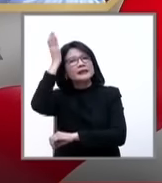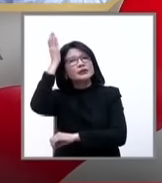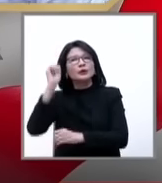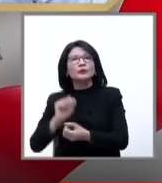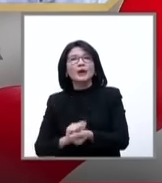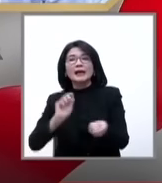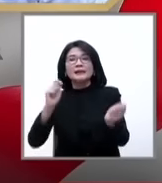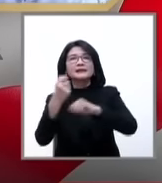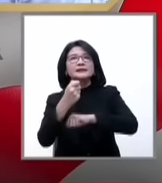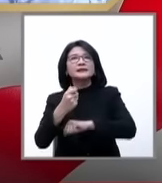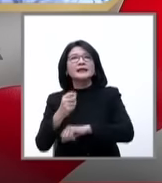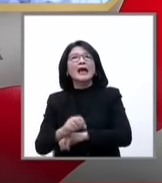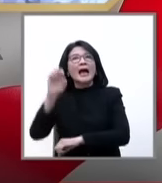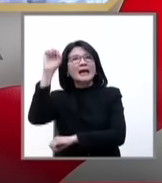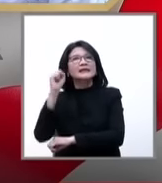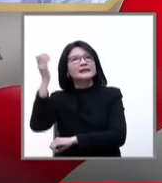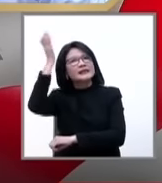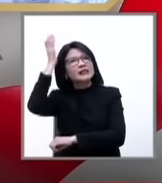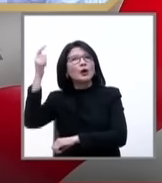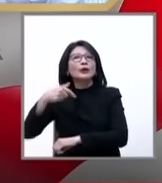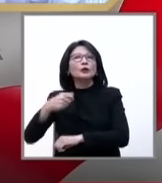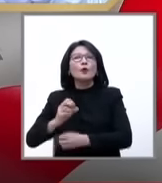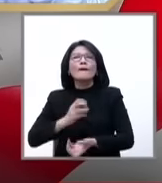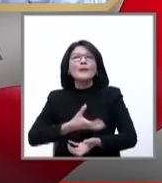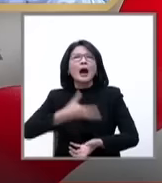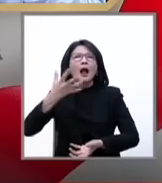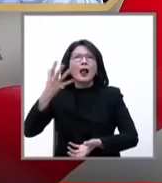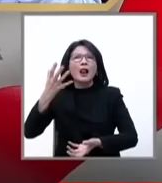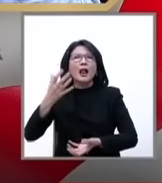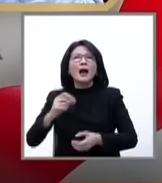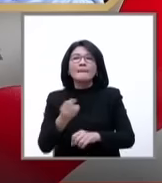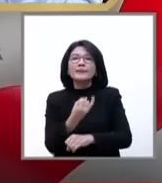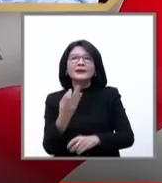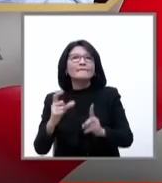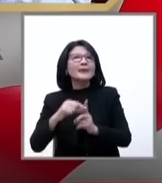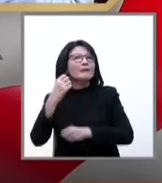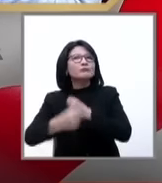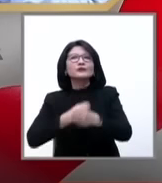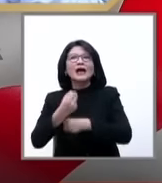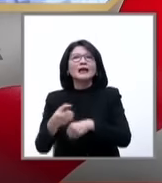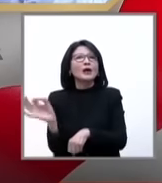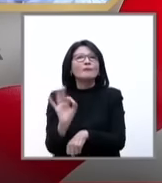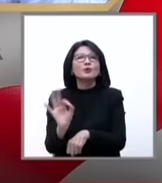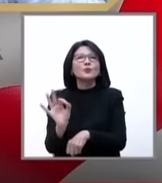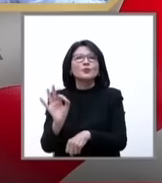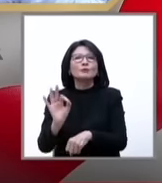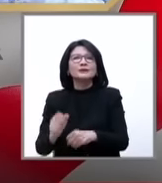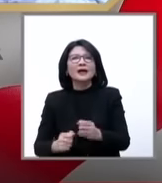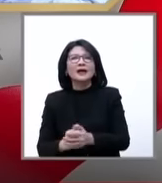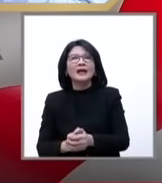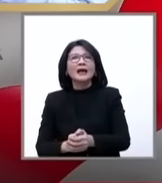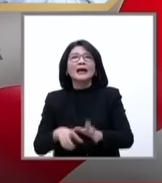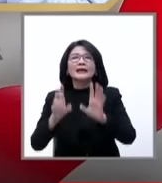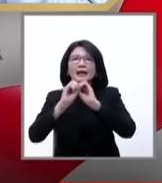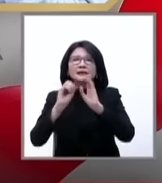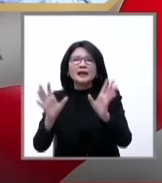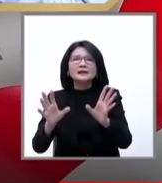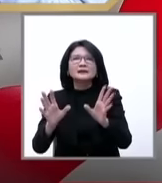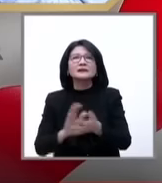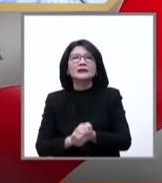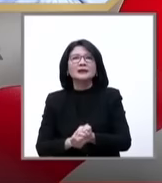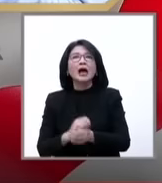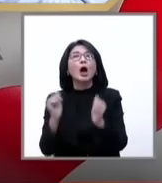ada sikap yang tidak biasa dalam budaya Indonesia. Maaf ya, ketika dalam